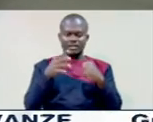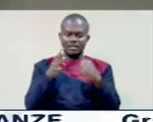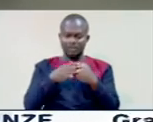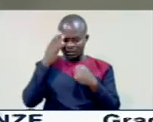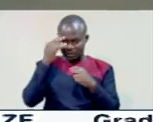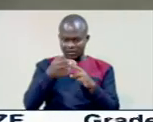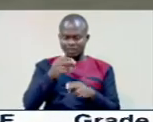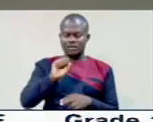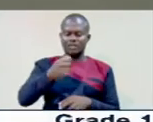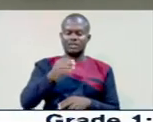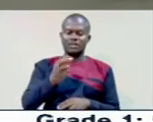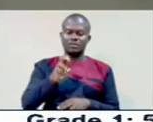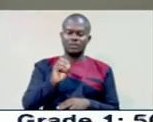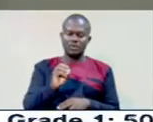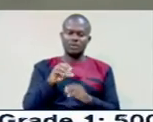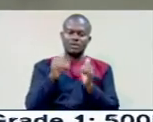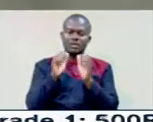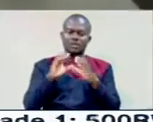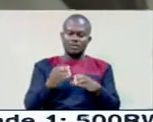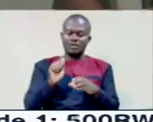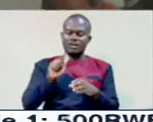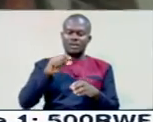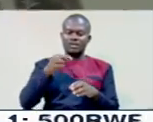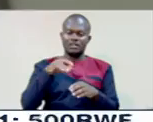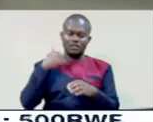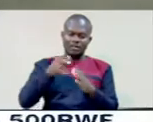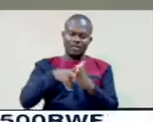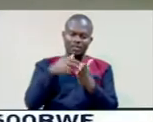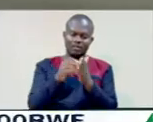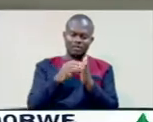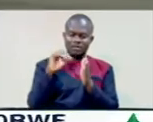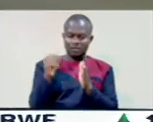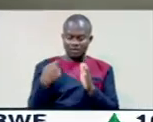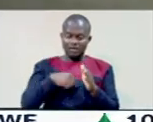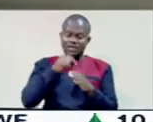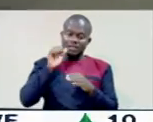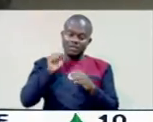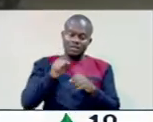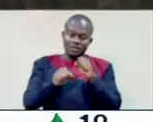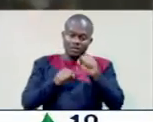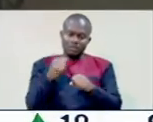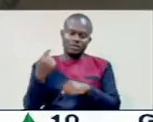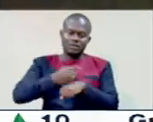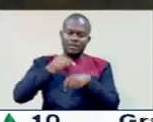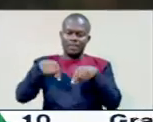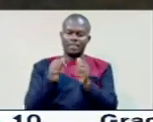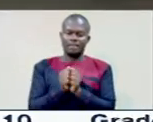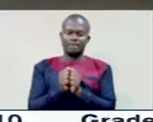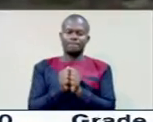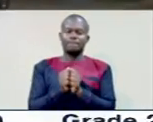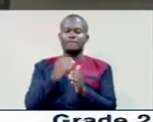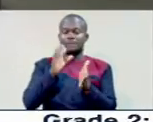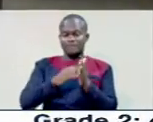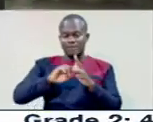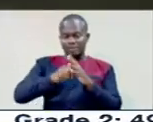kuko uwitwa Chebroue Osama ukina ikipe ya Algeria nyuma yuko aguye ku gace ka mbere atabaje kubasiganwa n'abandi kuri uyu munsi. Na gace